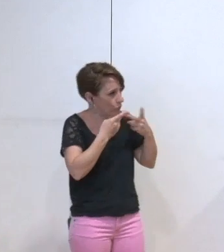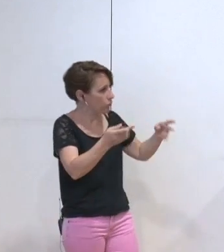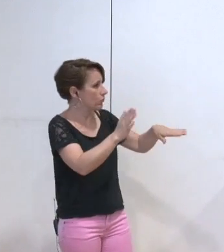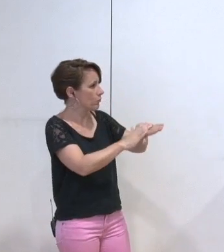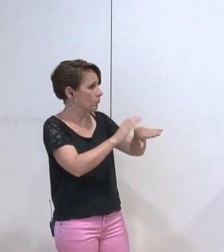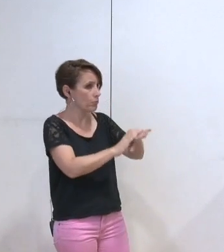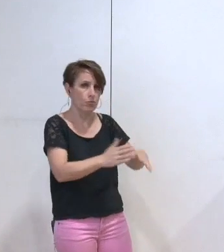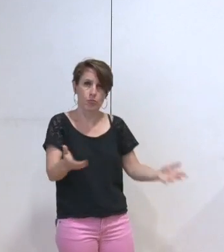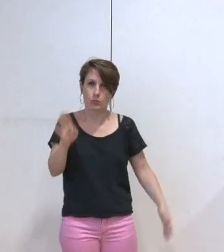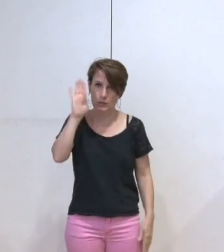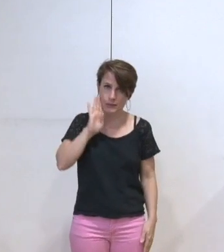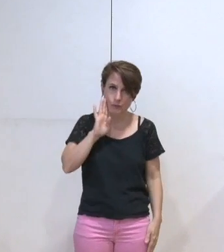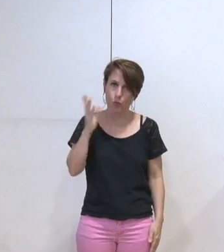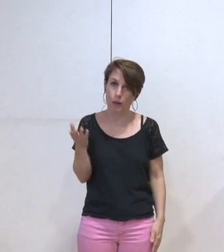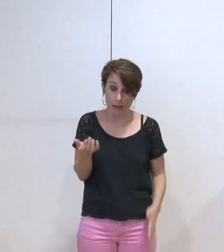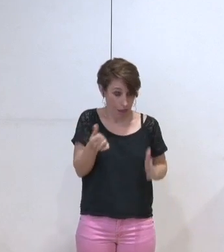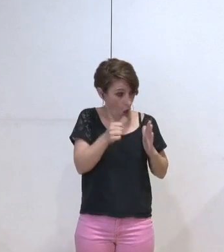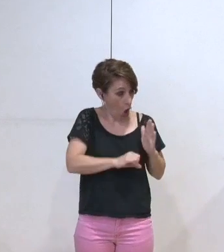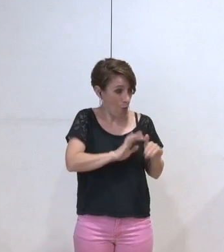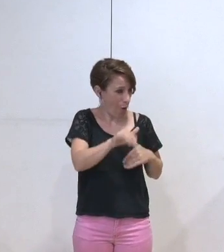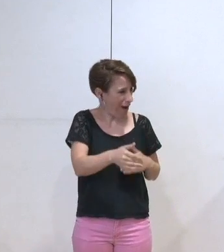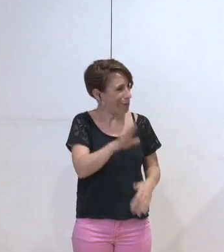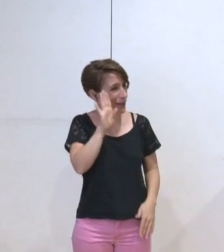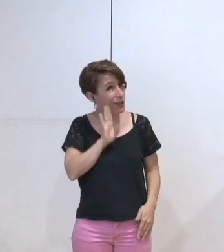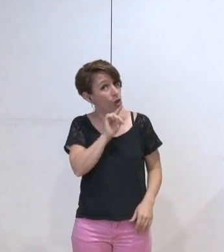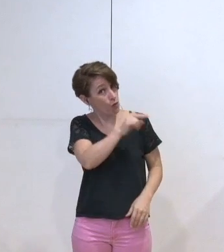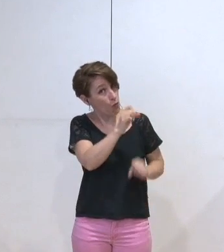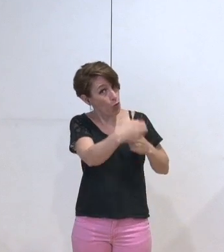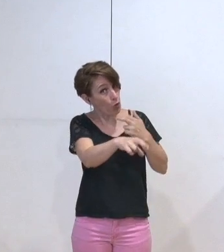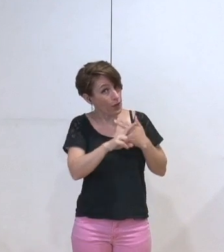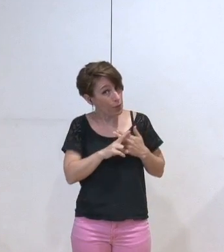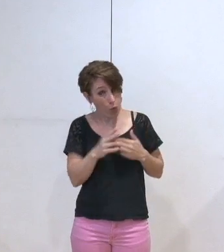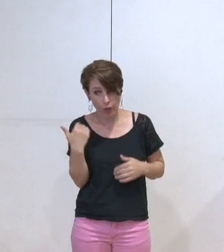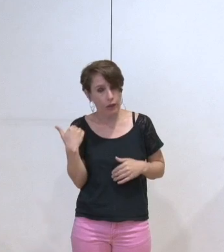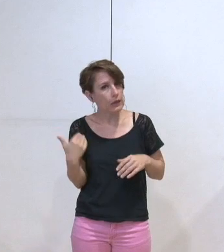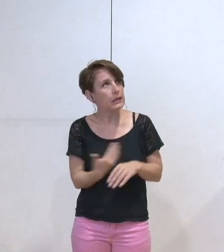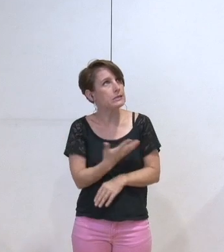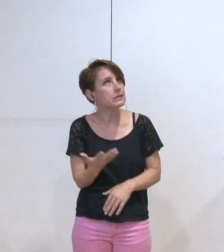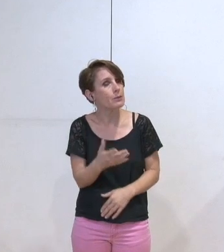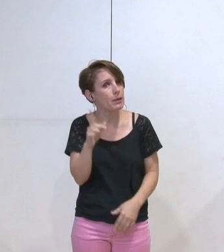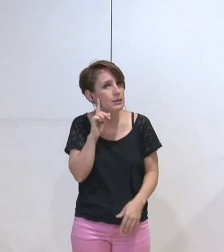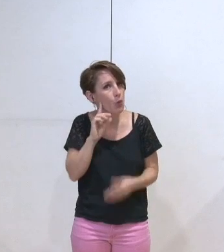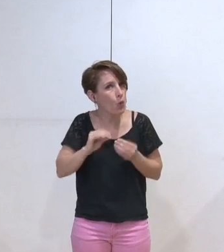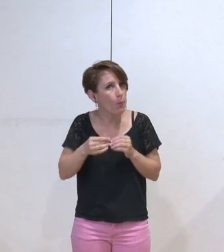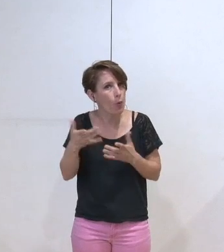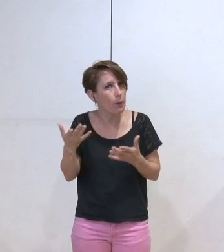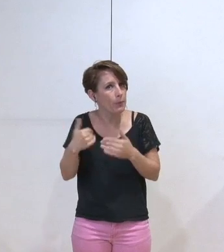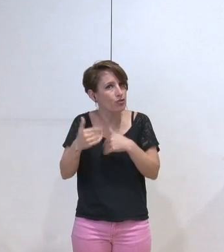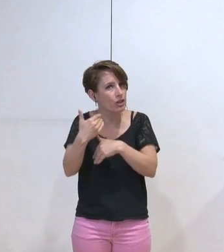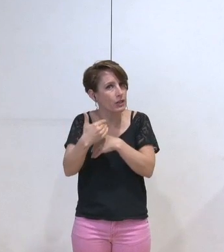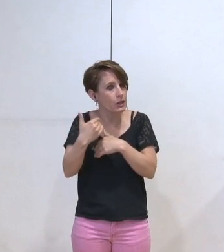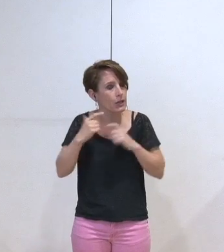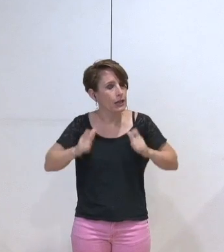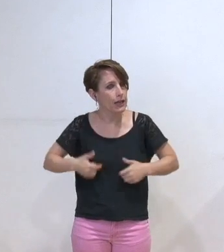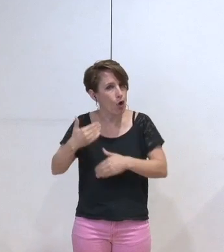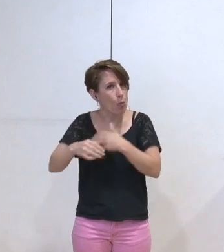demander si vous pouviez un mois après ce soir dire ce qui s'était produit effectivement pour que il y ait eu un tel